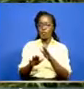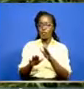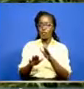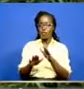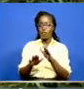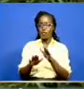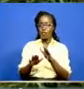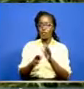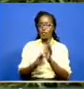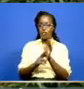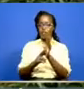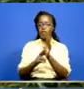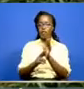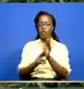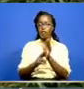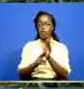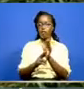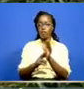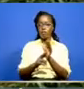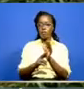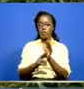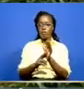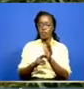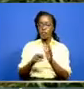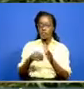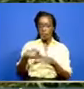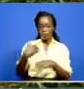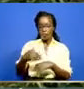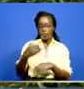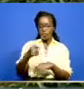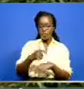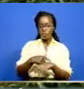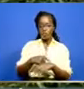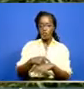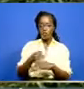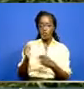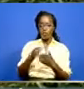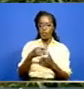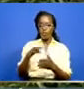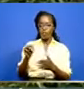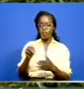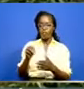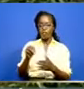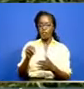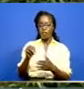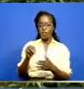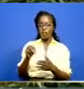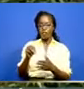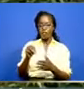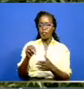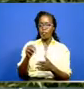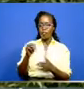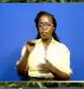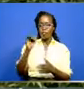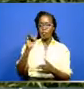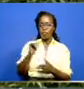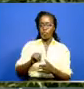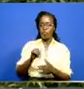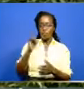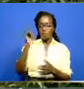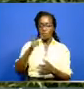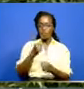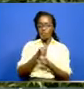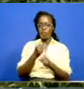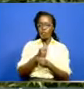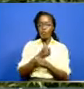So we should leave that legacy ambayo yeye mara zote ndio umekuwa wimbo wa kwake, kwamba ni lazima tuwe tunaweza kufanya